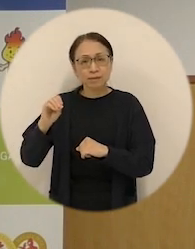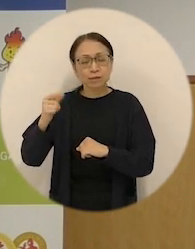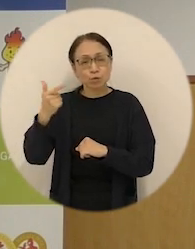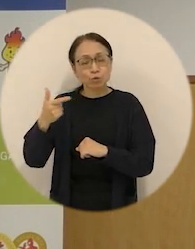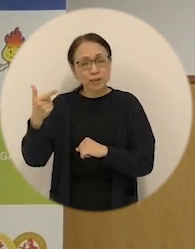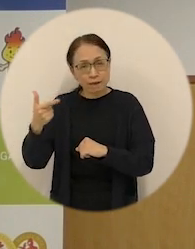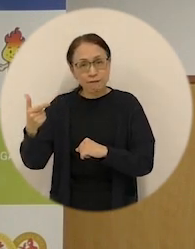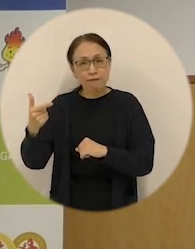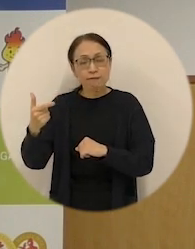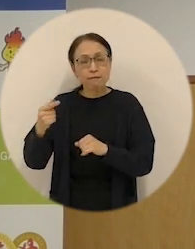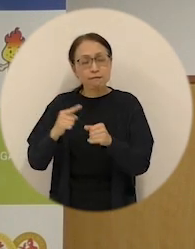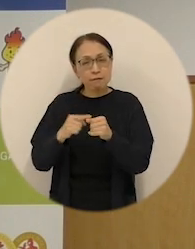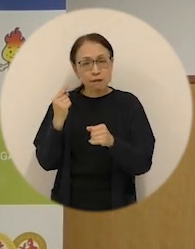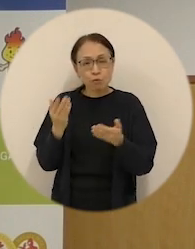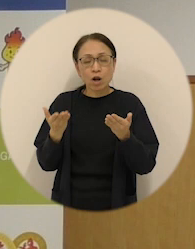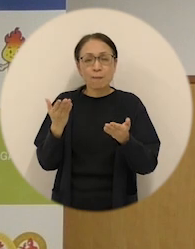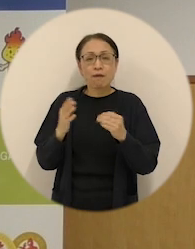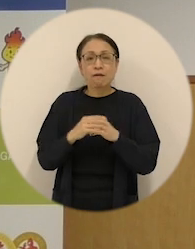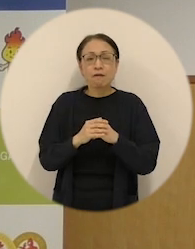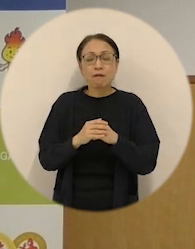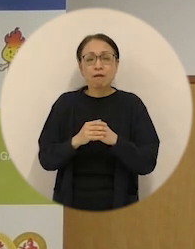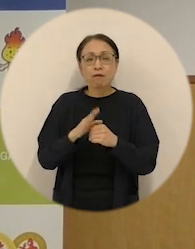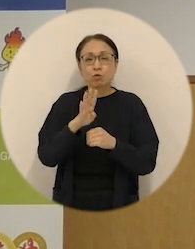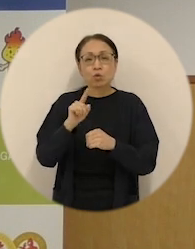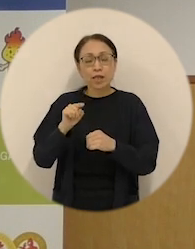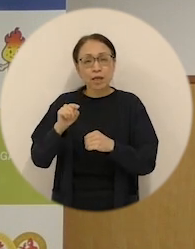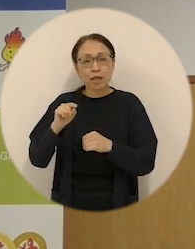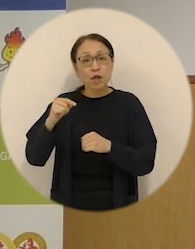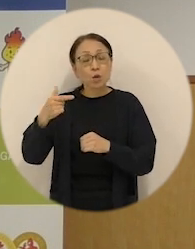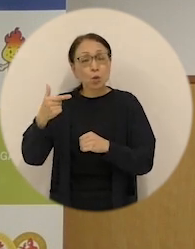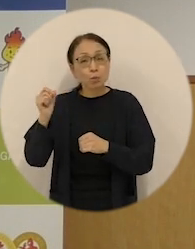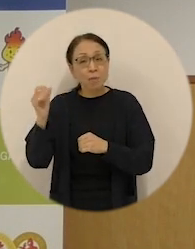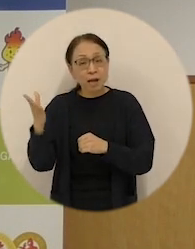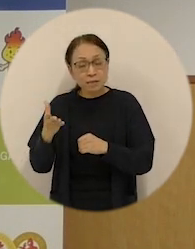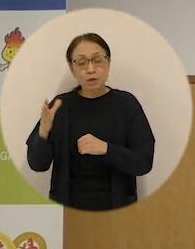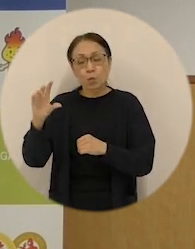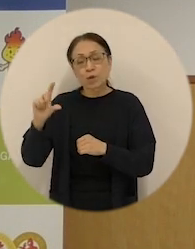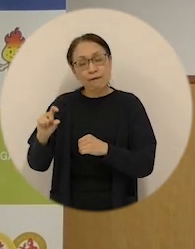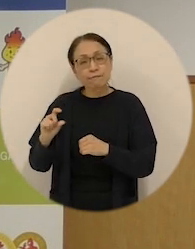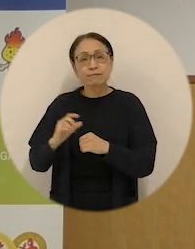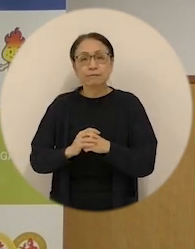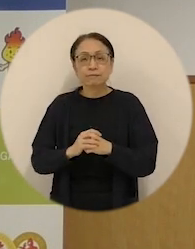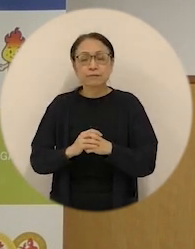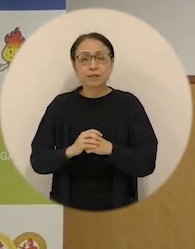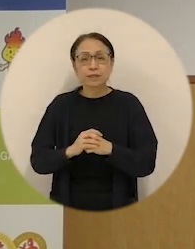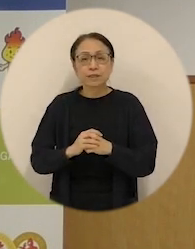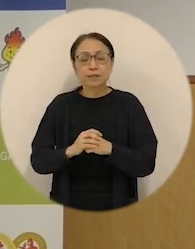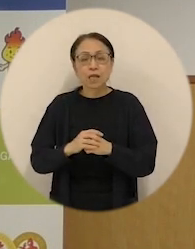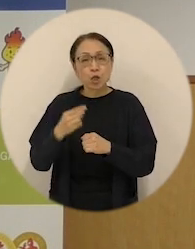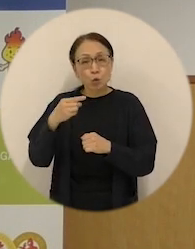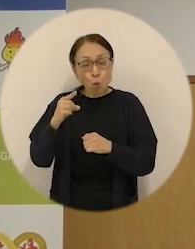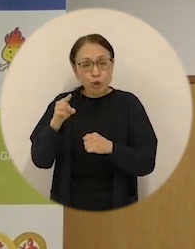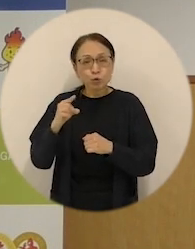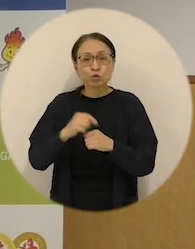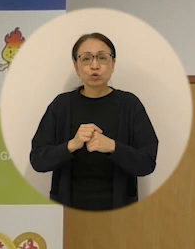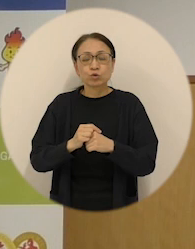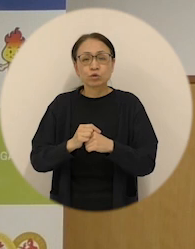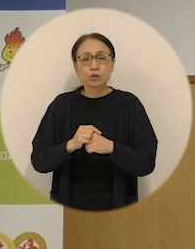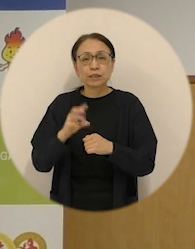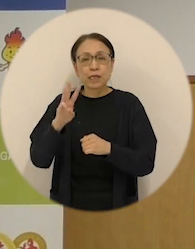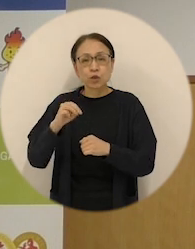115億7415万6000円で、前年度に比べ 4.6% の減、教育費は